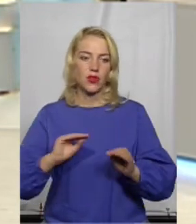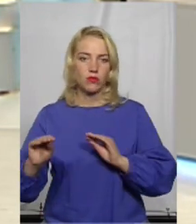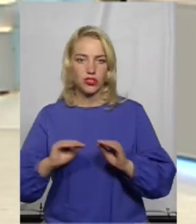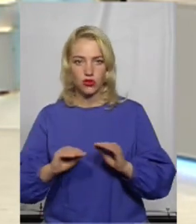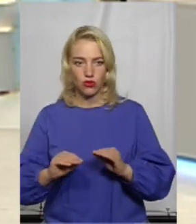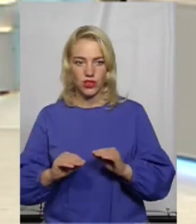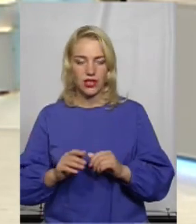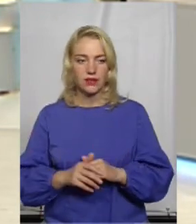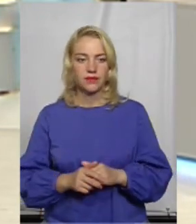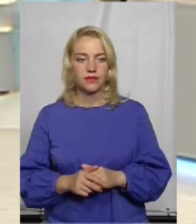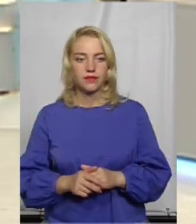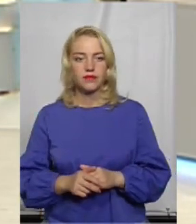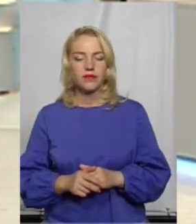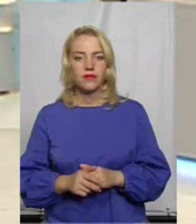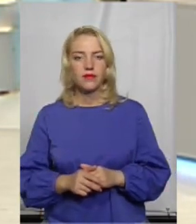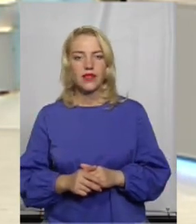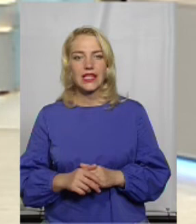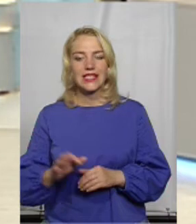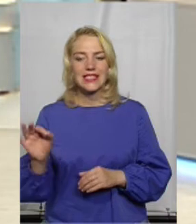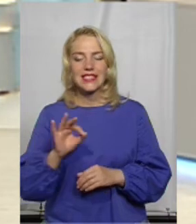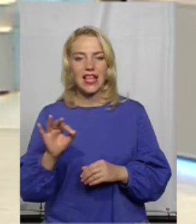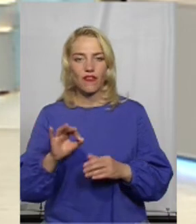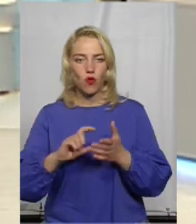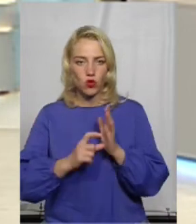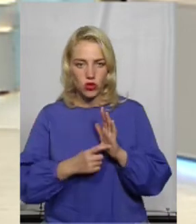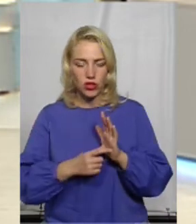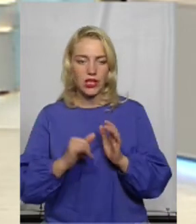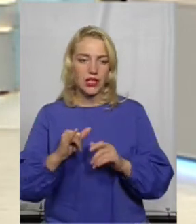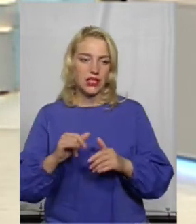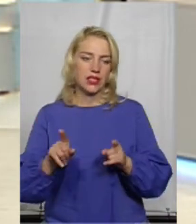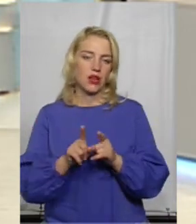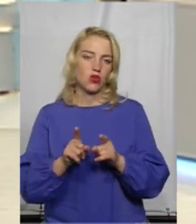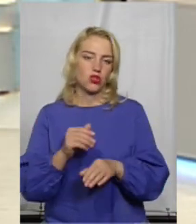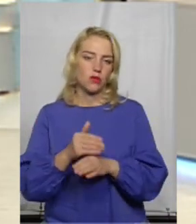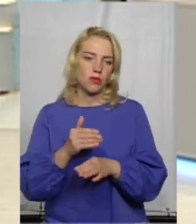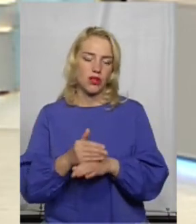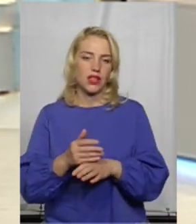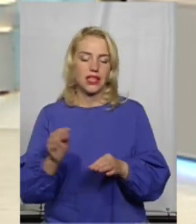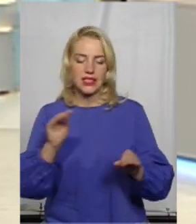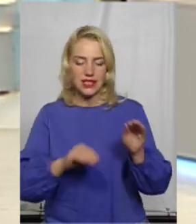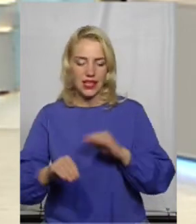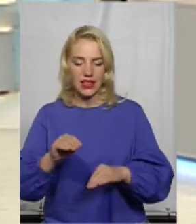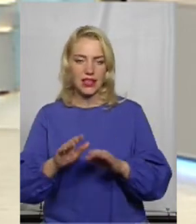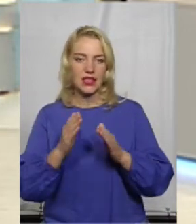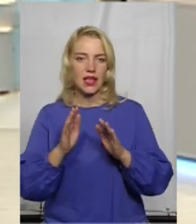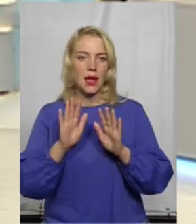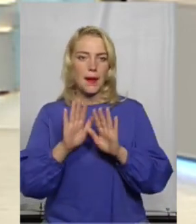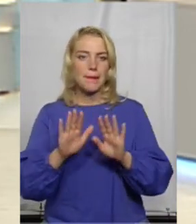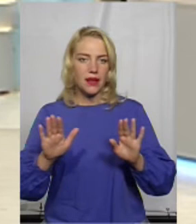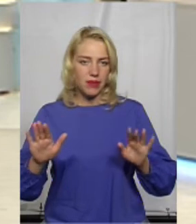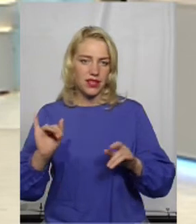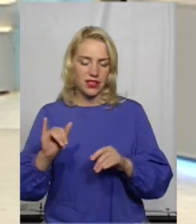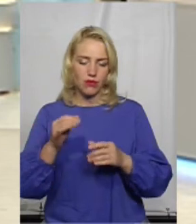облаштовували санвузол, також там допомагали складати меблі, носити меблі. Тобто будь-яке